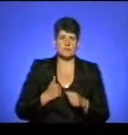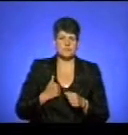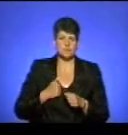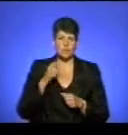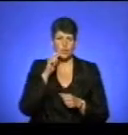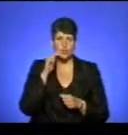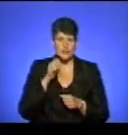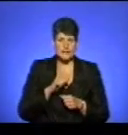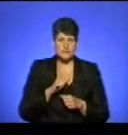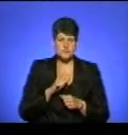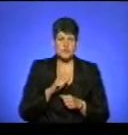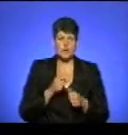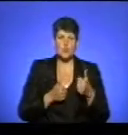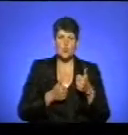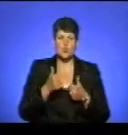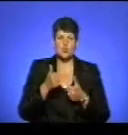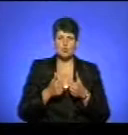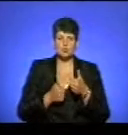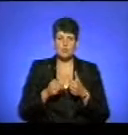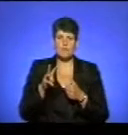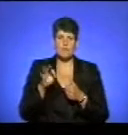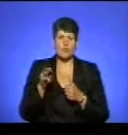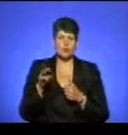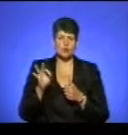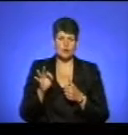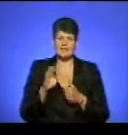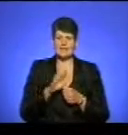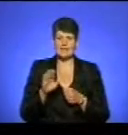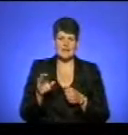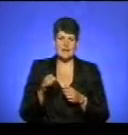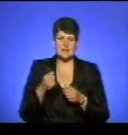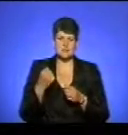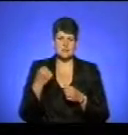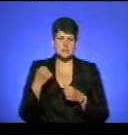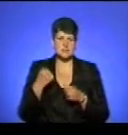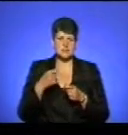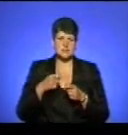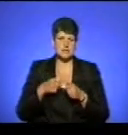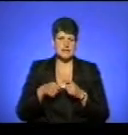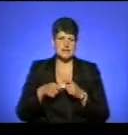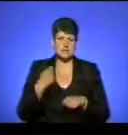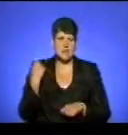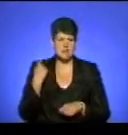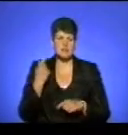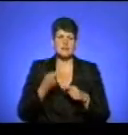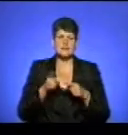України. Конкурс «Мото нескорених». «Мото» – це в переводі означає як гасло.